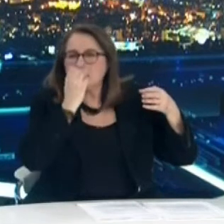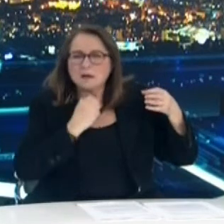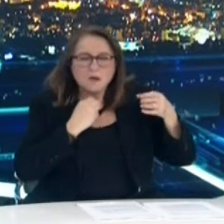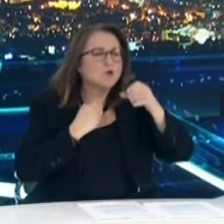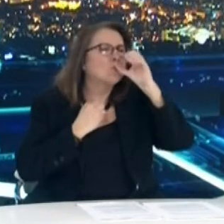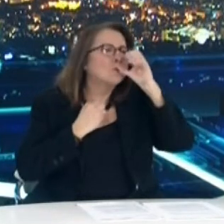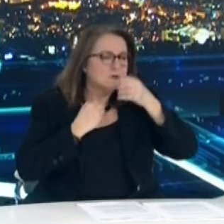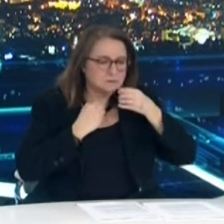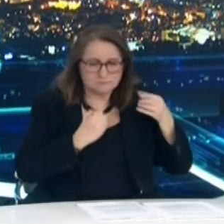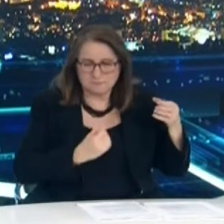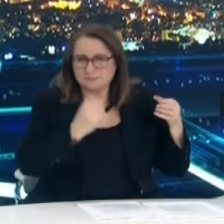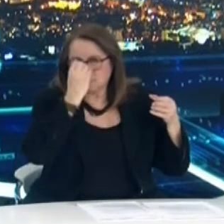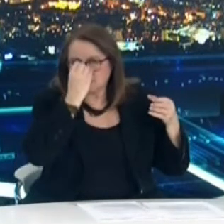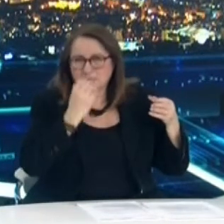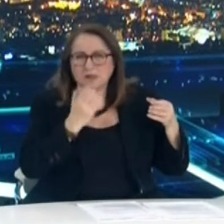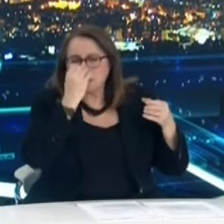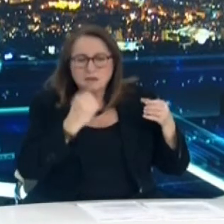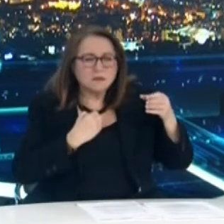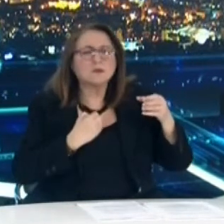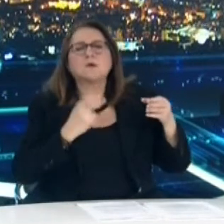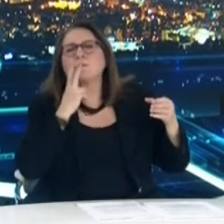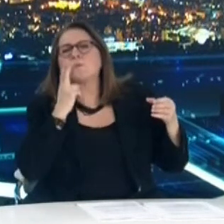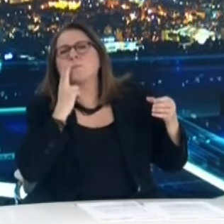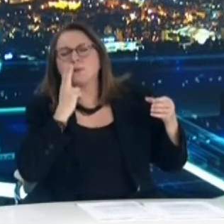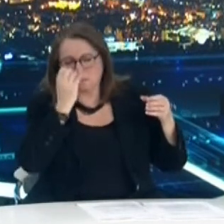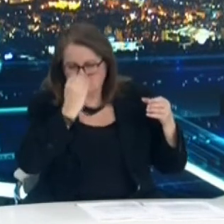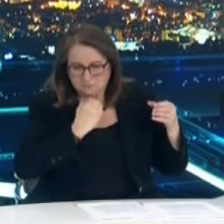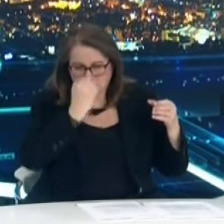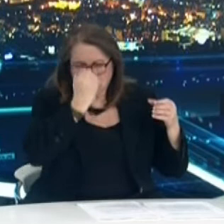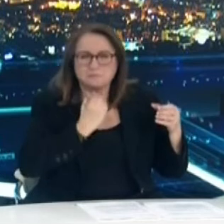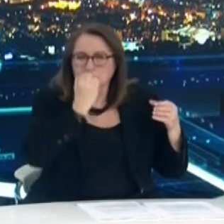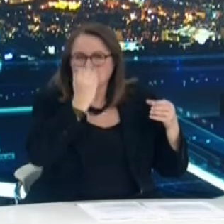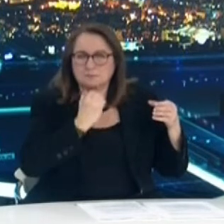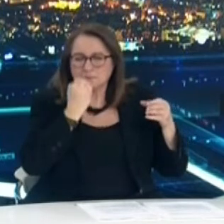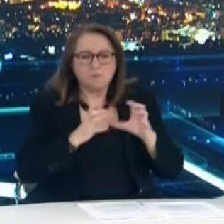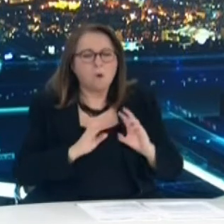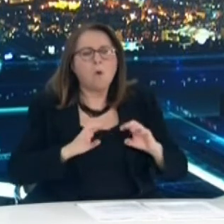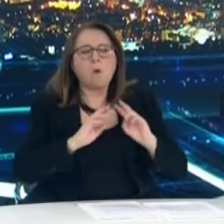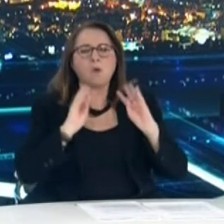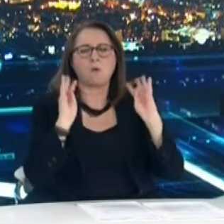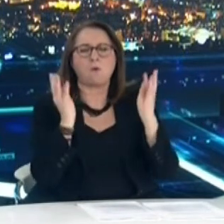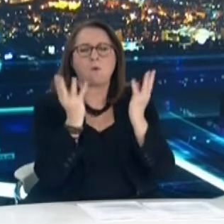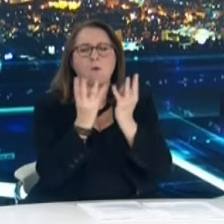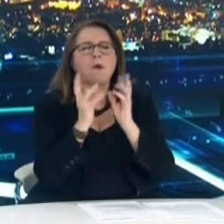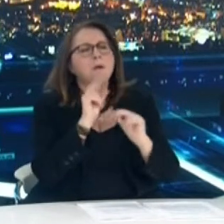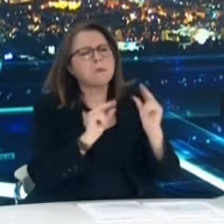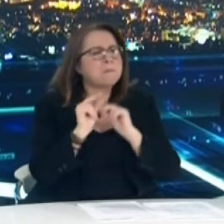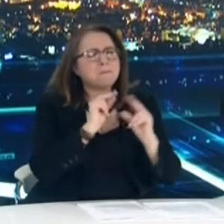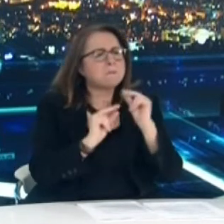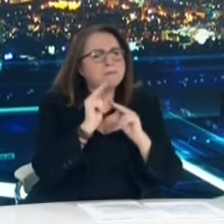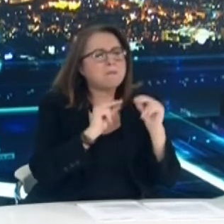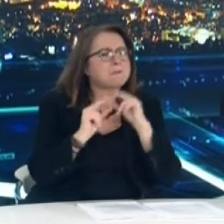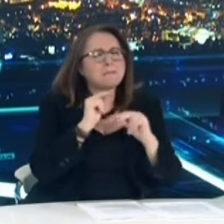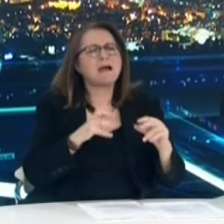λεπτά, είτε για να πιούμε μια γουλιά καφέ, είτε για να καπνίσουμε, ενώ ταυτόχρονα μιλάμε και γελάμε δυνατά.